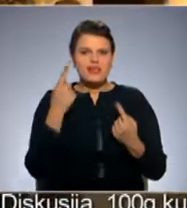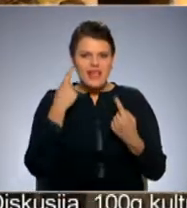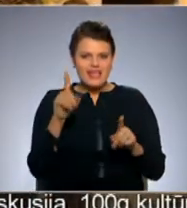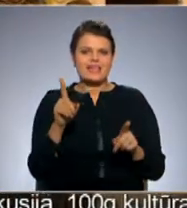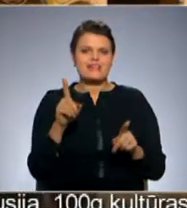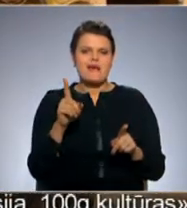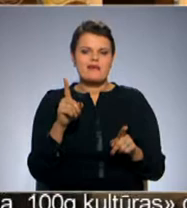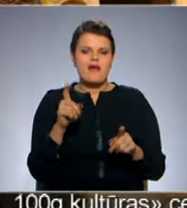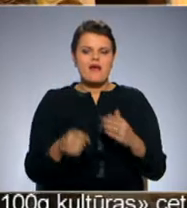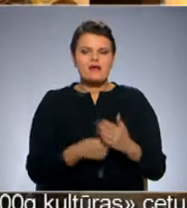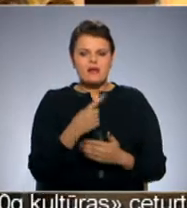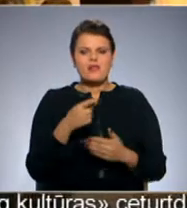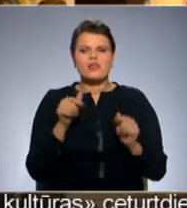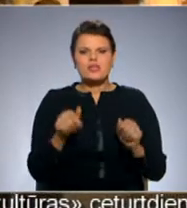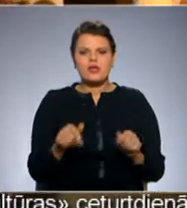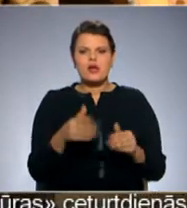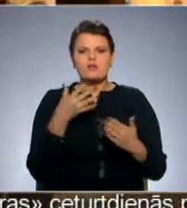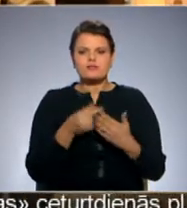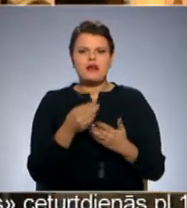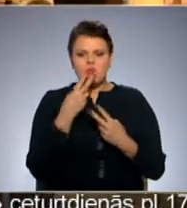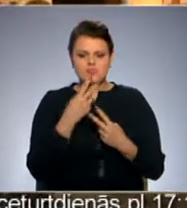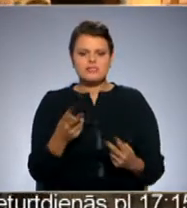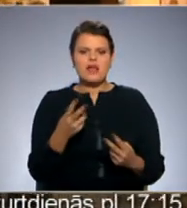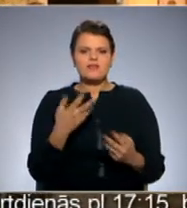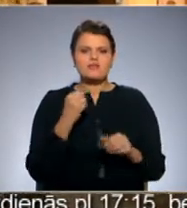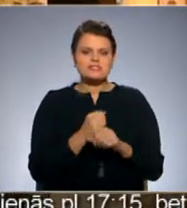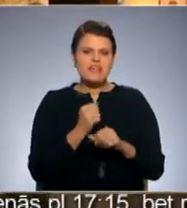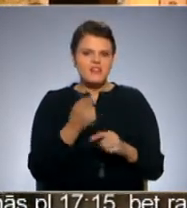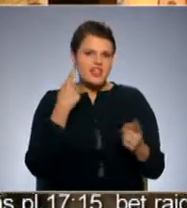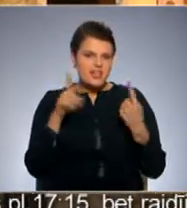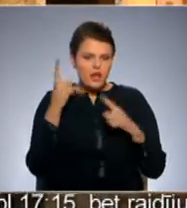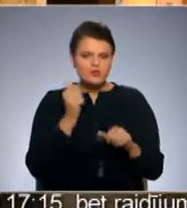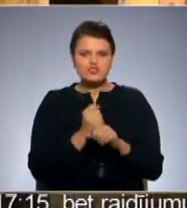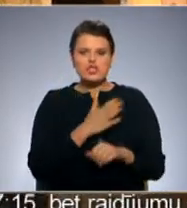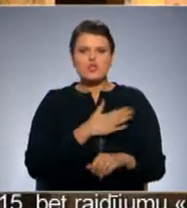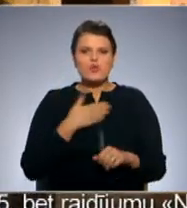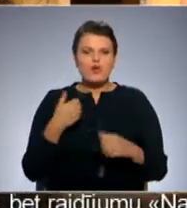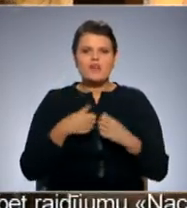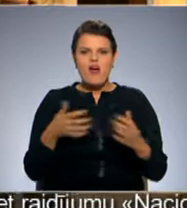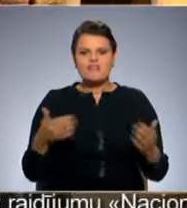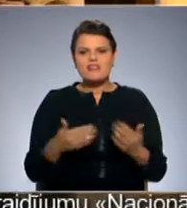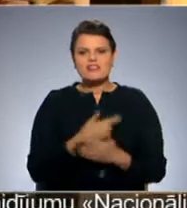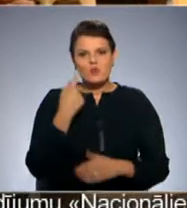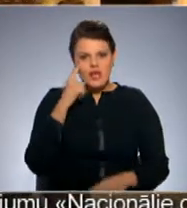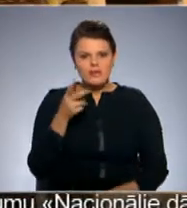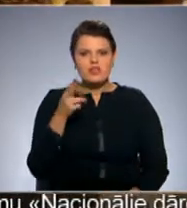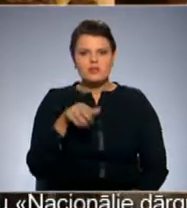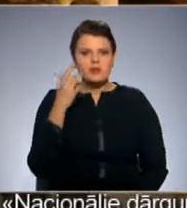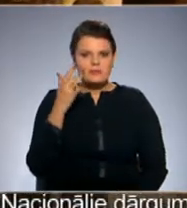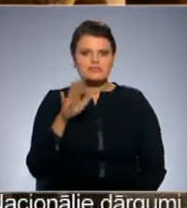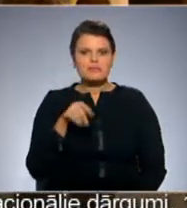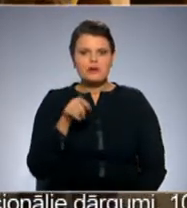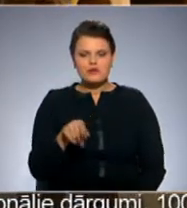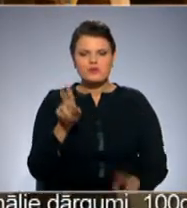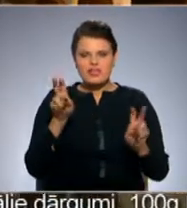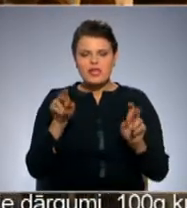idejai, radīt tādu nu, savu skatījumu, strādāt radoši, strādāt ļoti tā atvērti jaunām idejām un principā par to